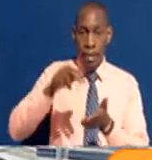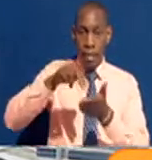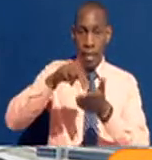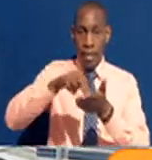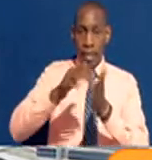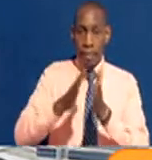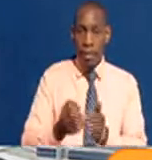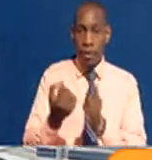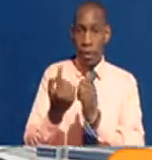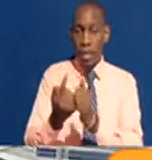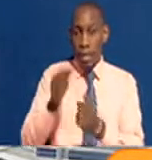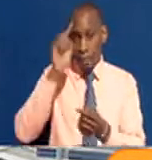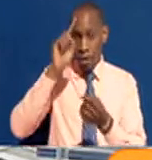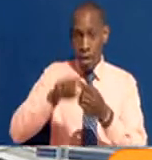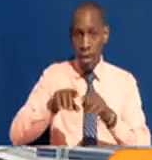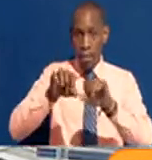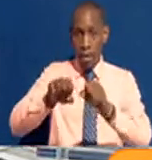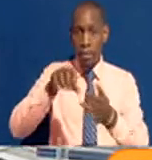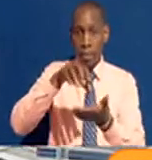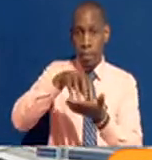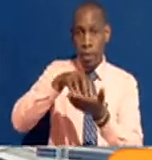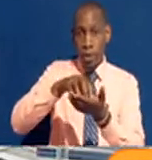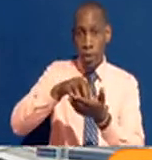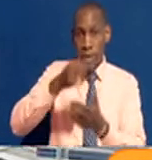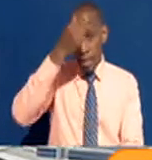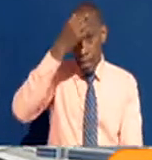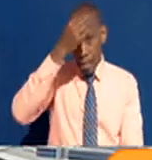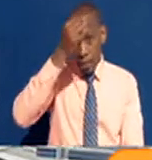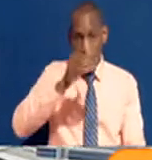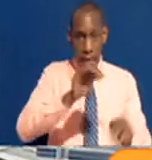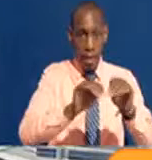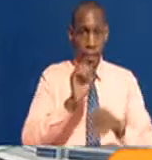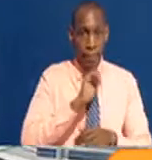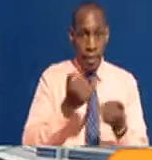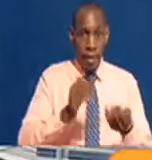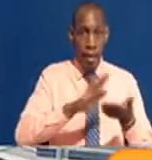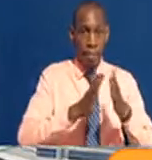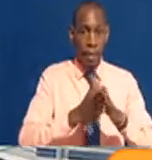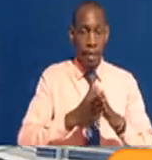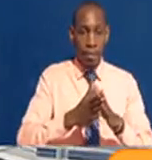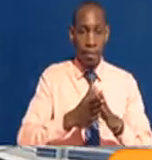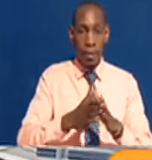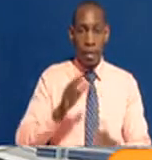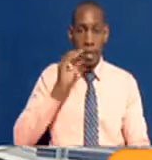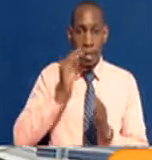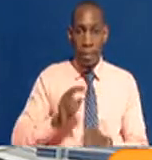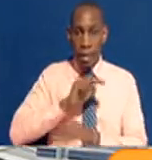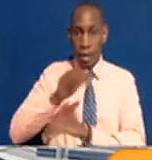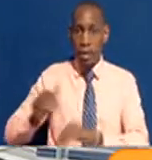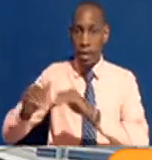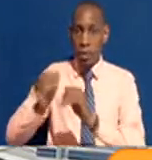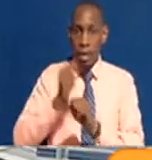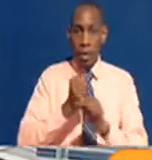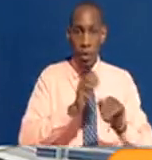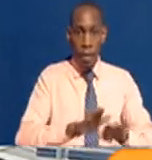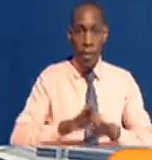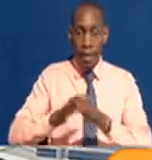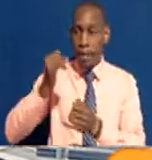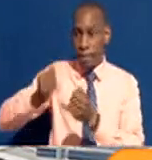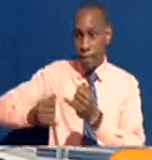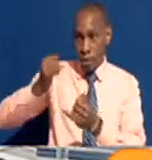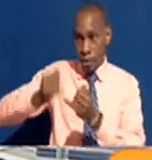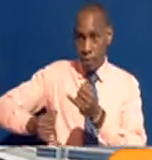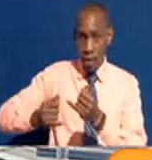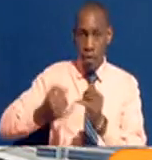11 wanaotazamia kumrithi Moses Wetangula aliyechaguliwa kuwa spika wa bunge la kitaifa walifanya kampeni zao za lala